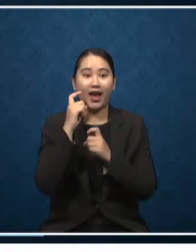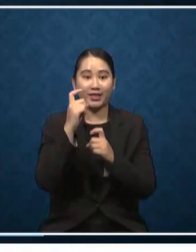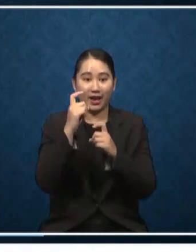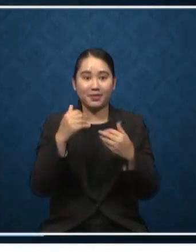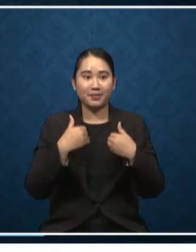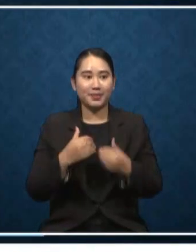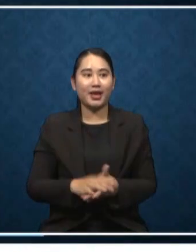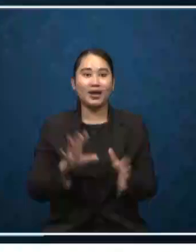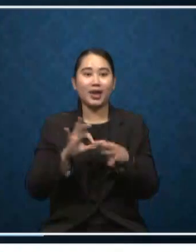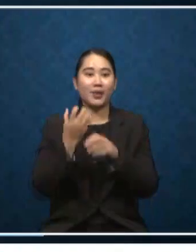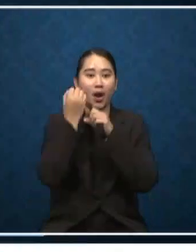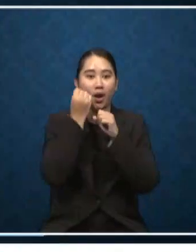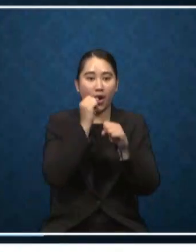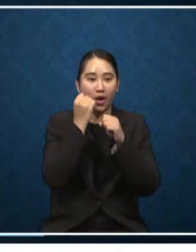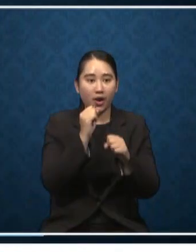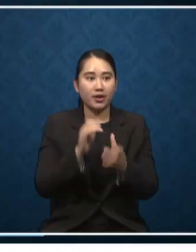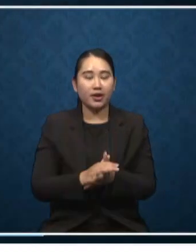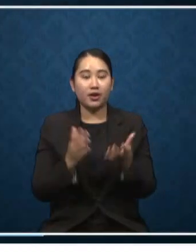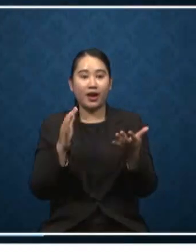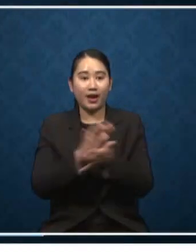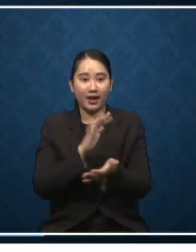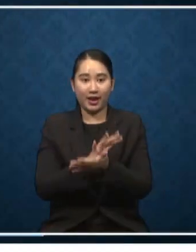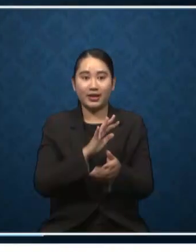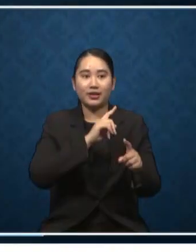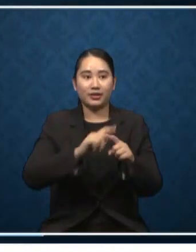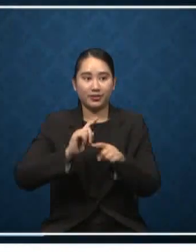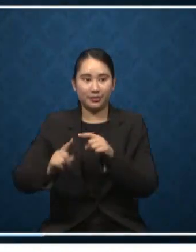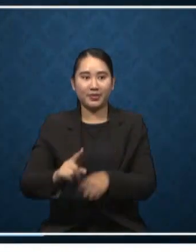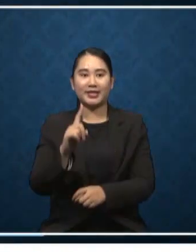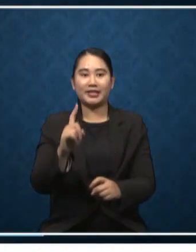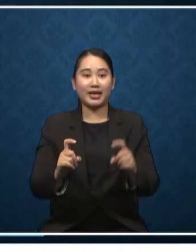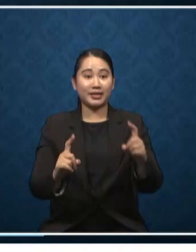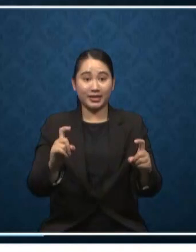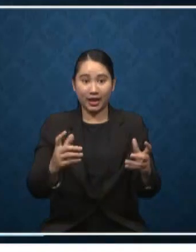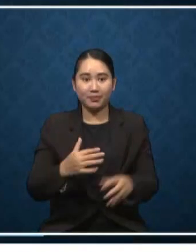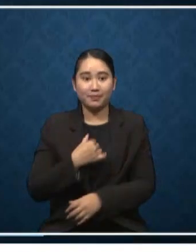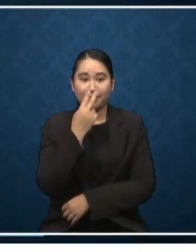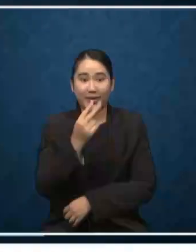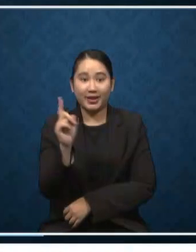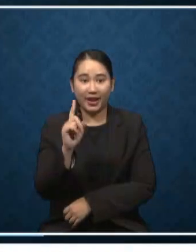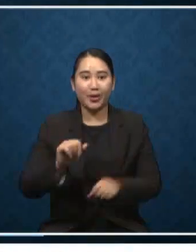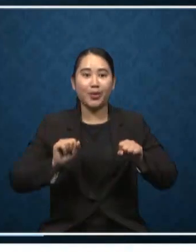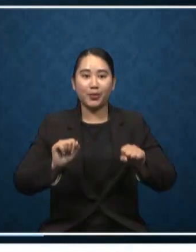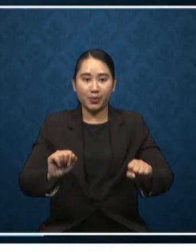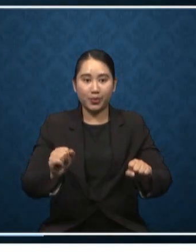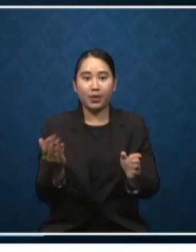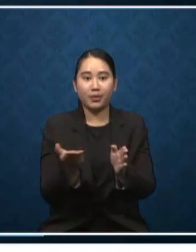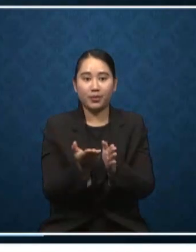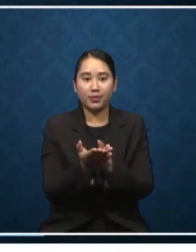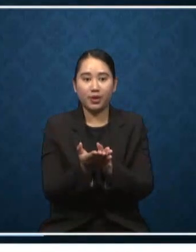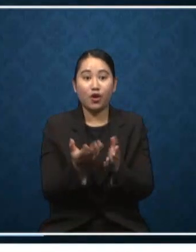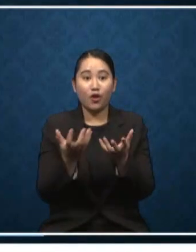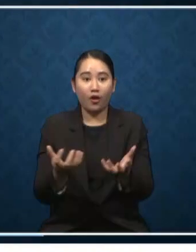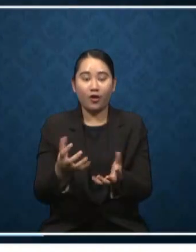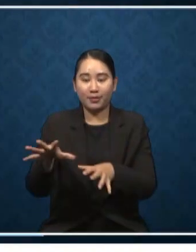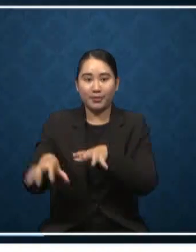ซ้ายมือ พวกชาญอ้อย เส็ทองแดง ขี้เลื่อยกองกระดาษ ทึมอยู่มากมายดกัใปจจุบันเห็ได้จสาเล่งในชุมชนก็มีการเก